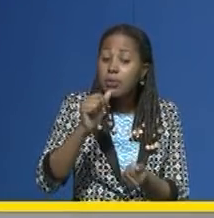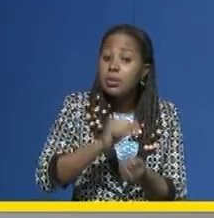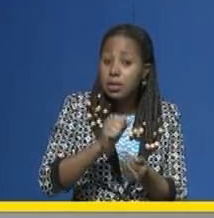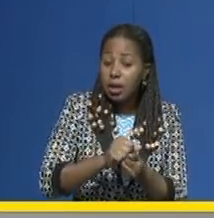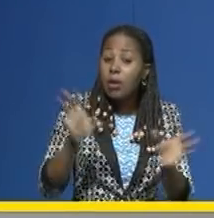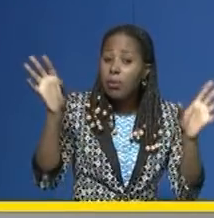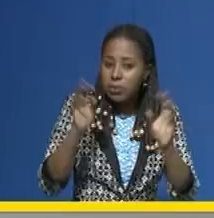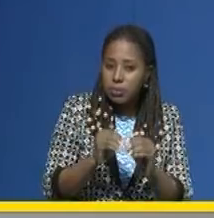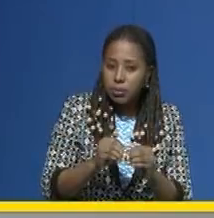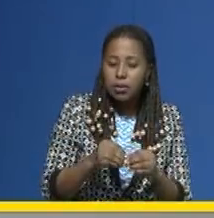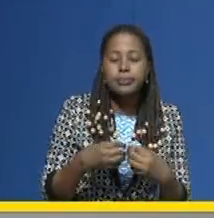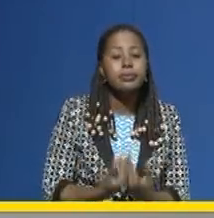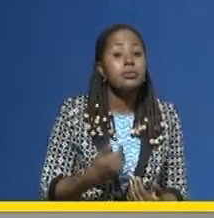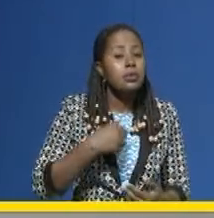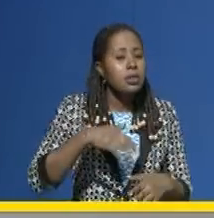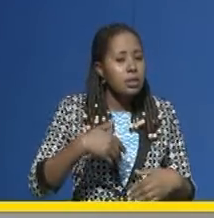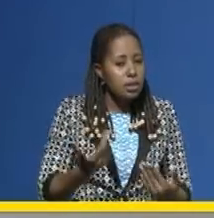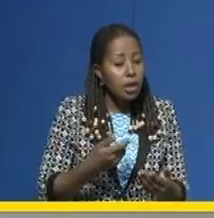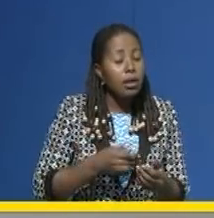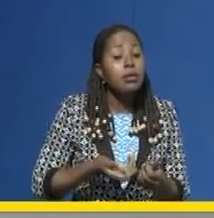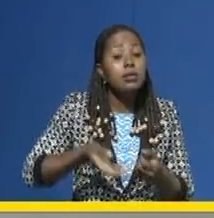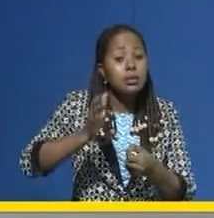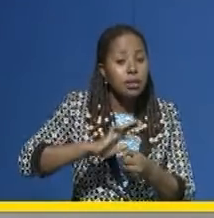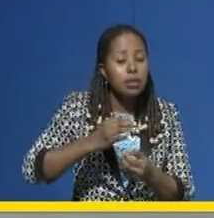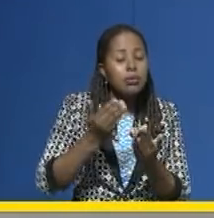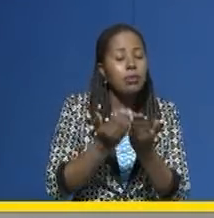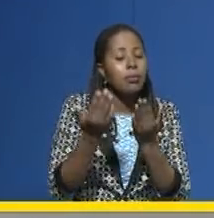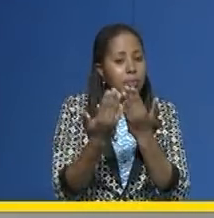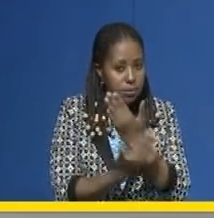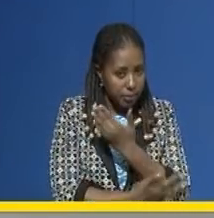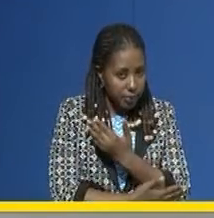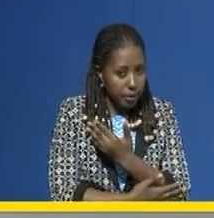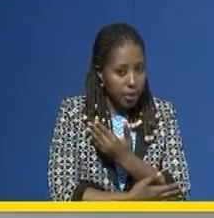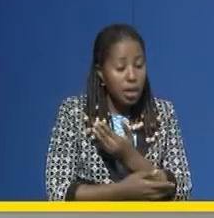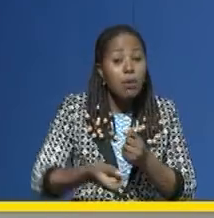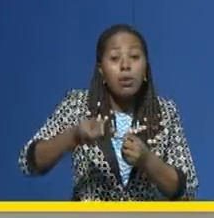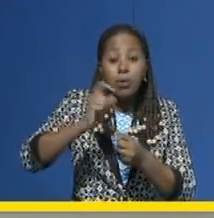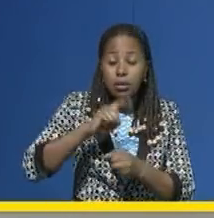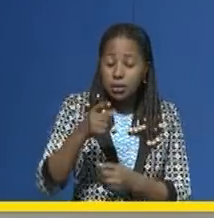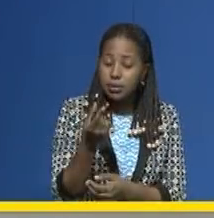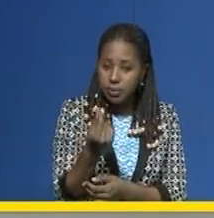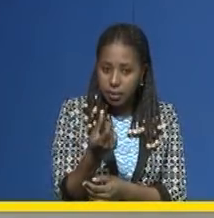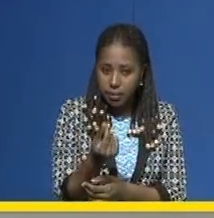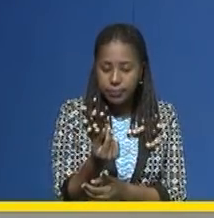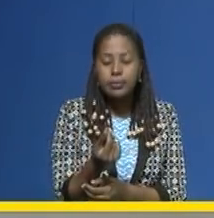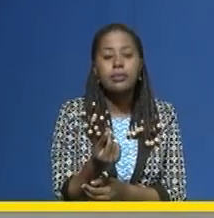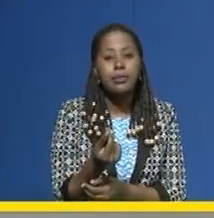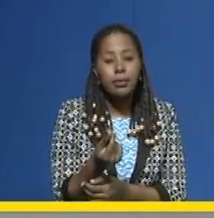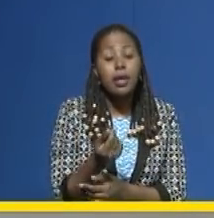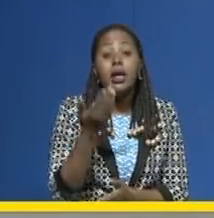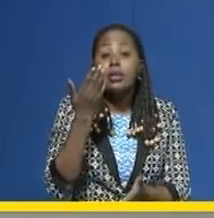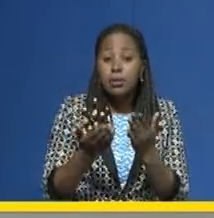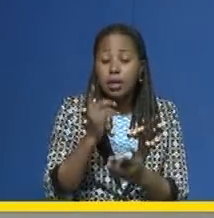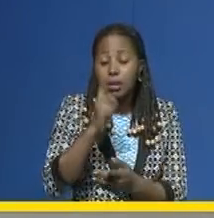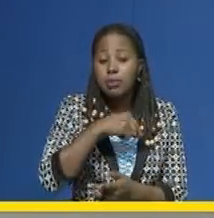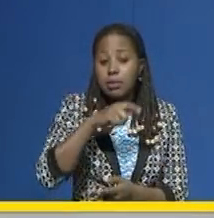jumla. Sina la ziada zaidi ya kuomba msamaha kwa kuongeza bei, ni kulingana na